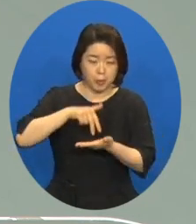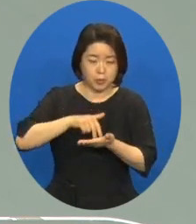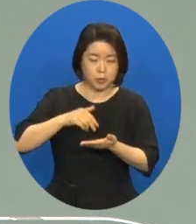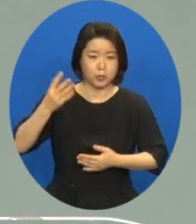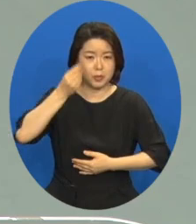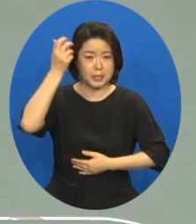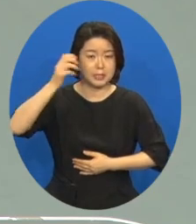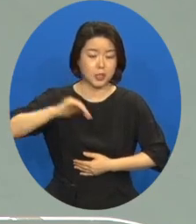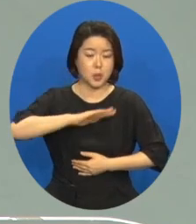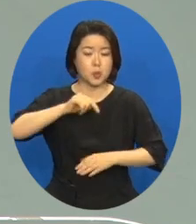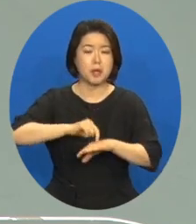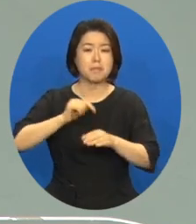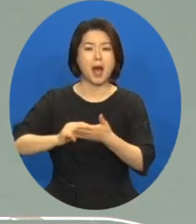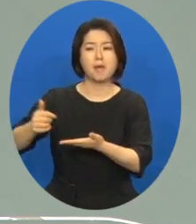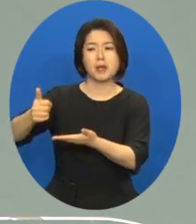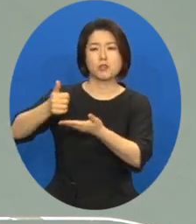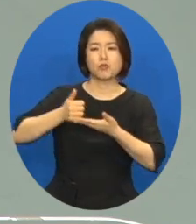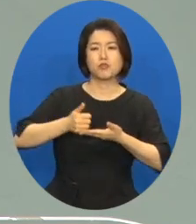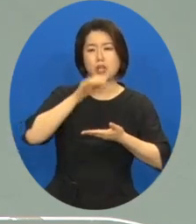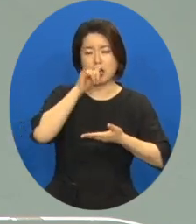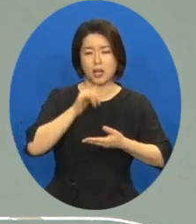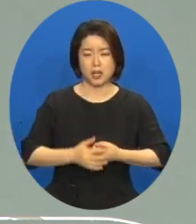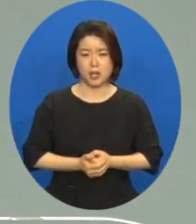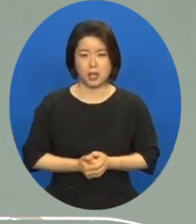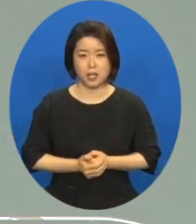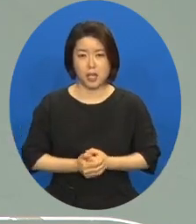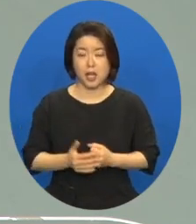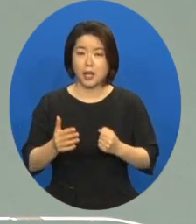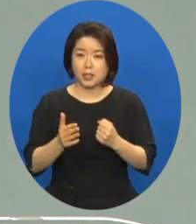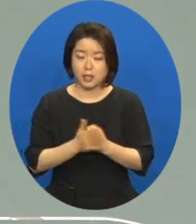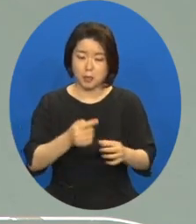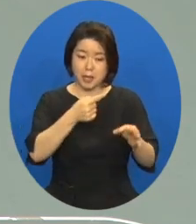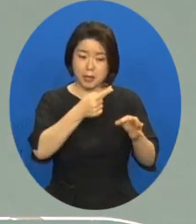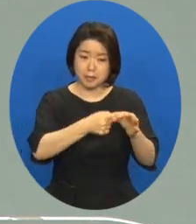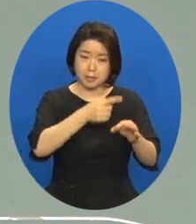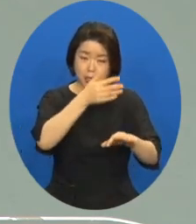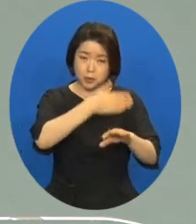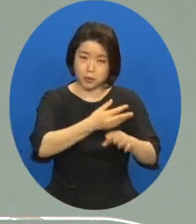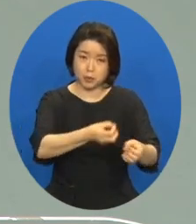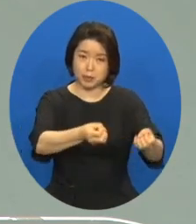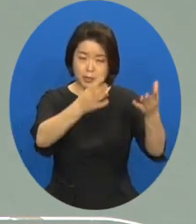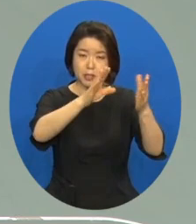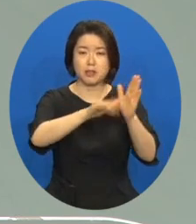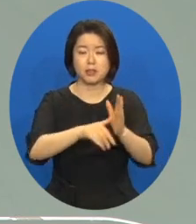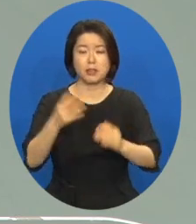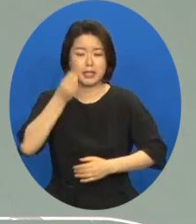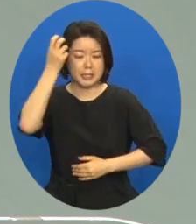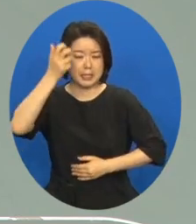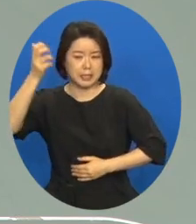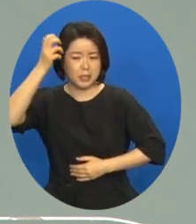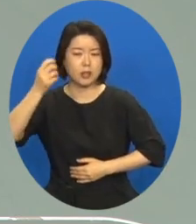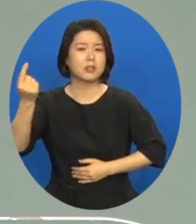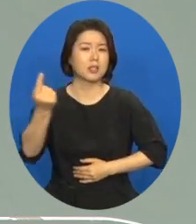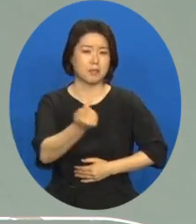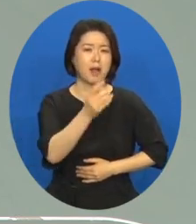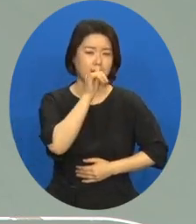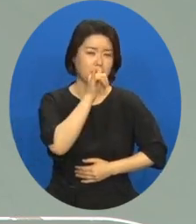우리 마음에 주셨느니라. 그래서 맥추절에 성령이 임합니다.